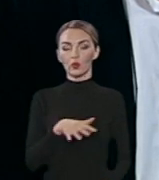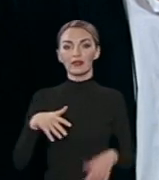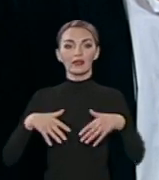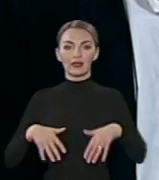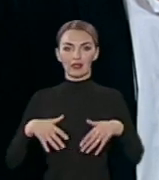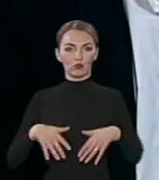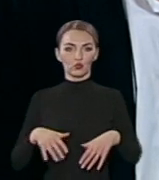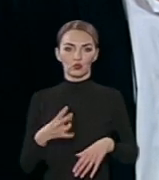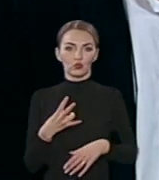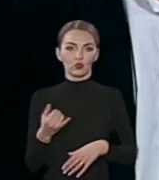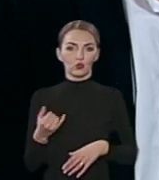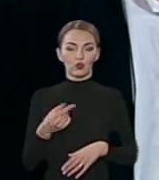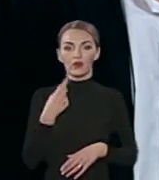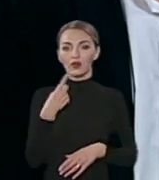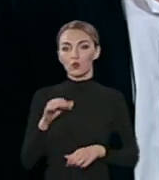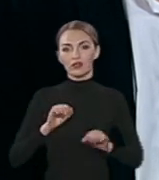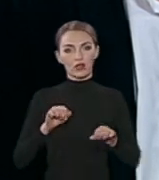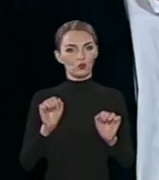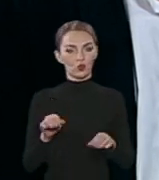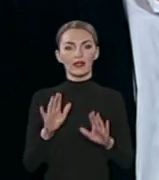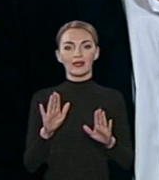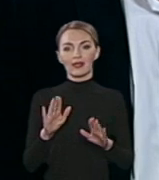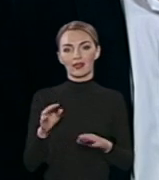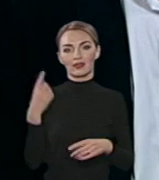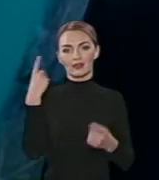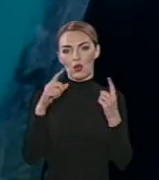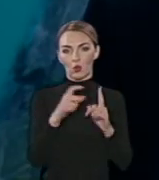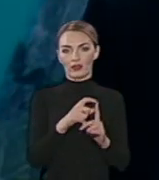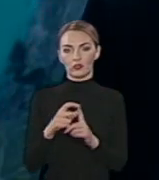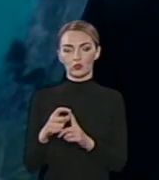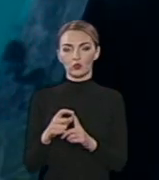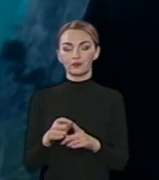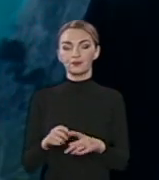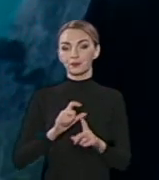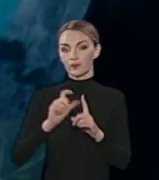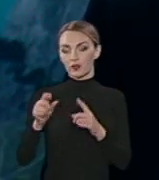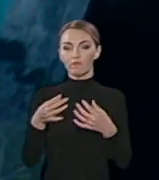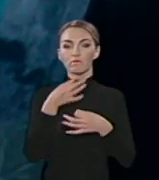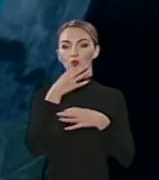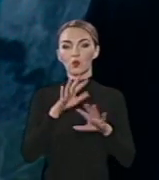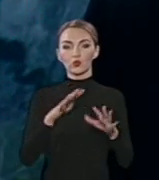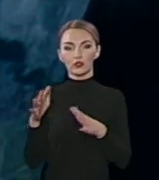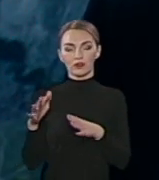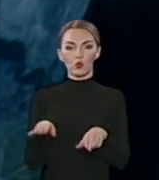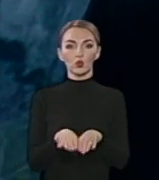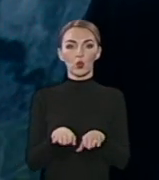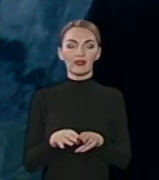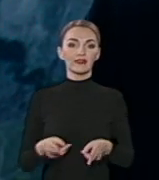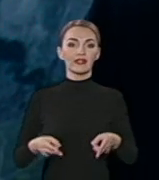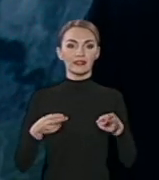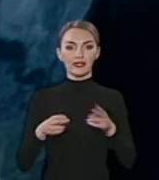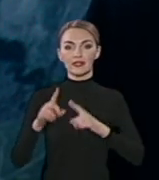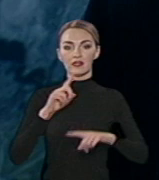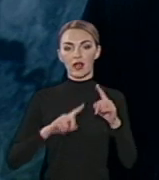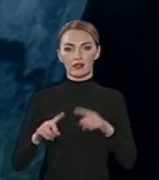ну, говорити про якийсь захист можна тільки теоретично. Ну, в любом случае, подобные выездные заседания гораздо полезнее,